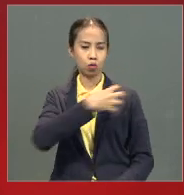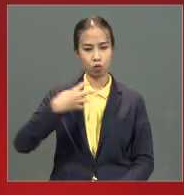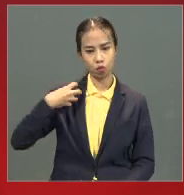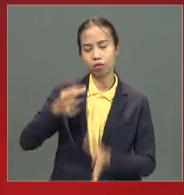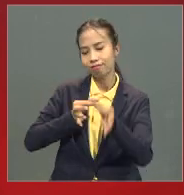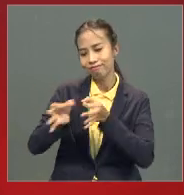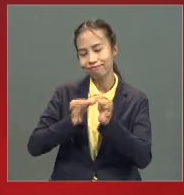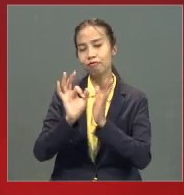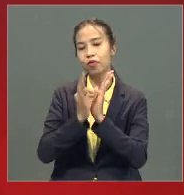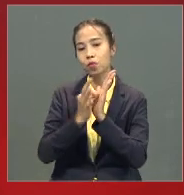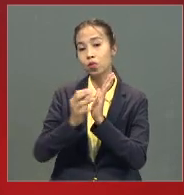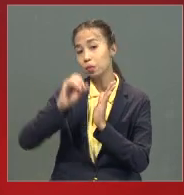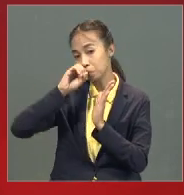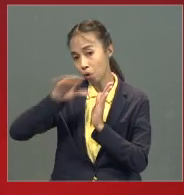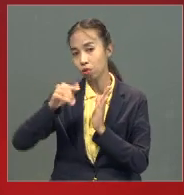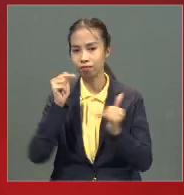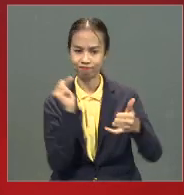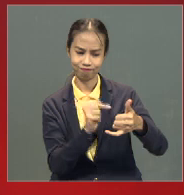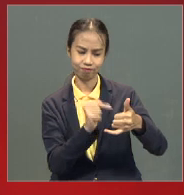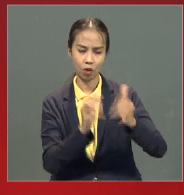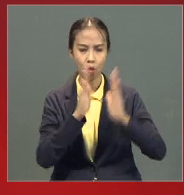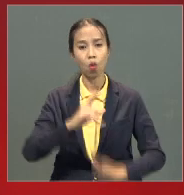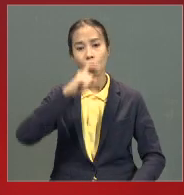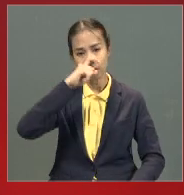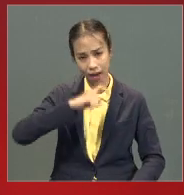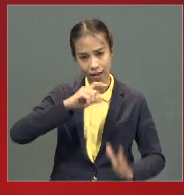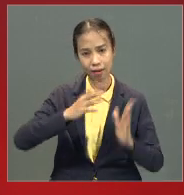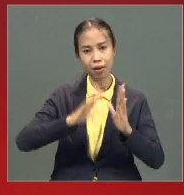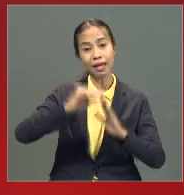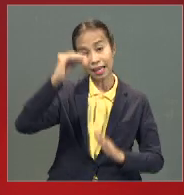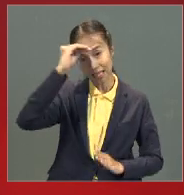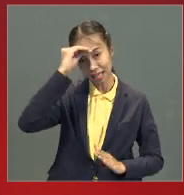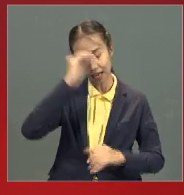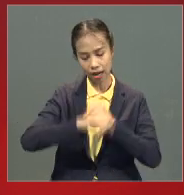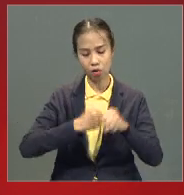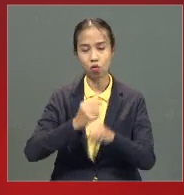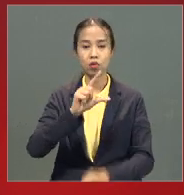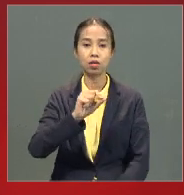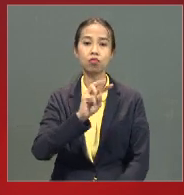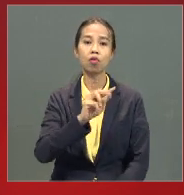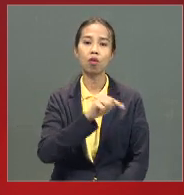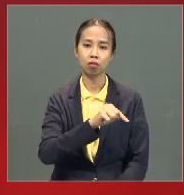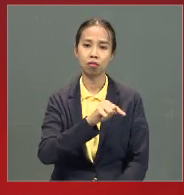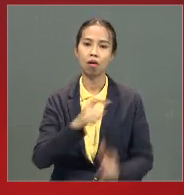เป็นคนสัญชาติไทยที่อยู่ในประเทศอียิปต์นะคะล่าสุดทางสถานเอกอัครราชทูตณกรุงไคโรประเทศอียิปต์ก็มีการชี้แจงผ่านFacebookว่าผู้เสียชีวิตเป็นนักศึกษาไทยวัย 26ปี4